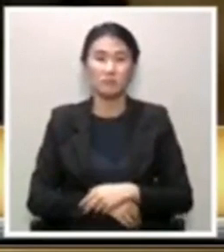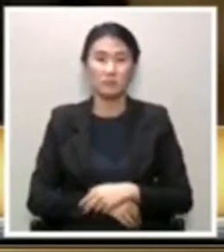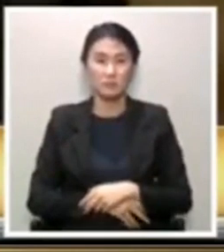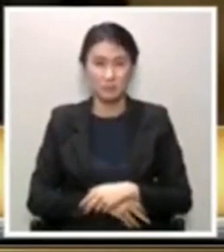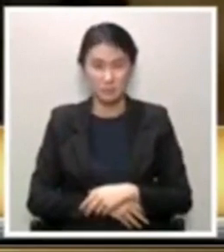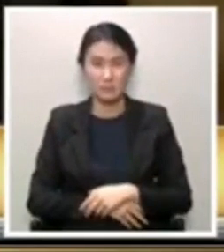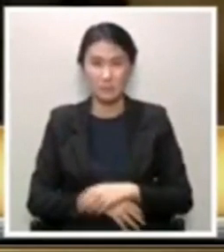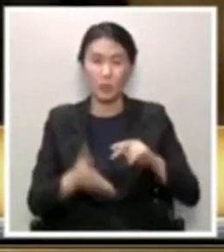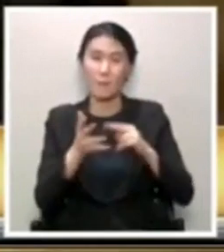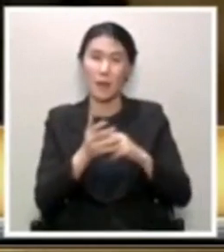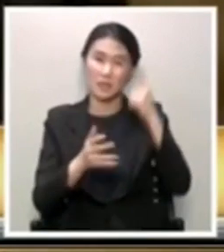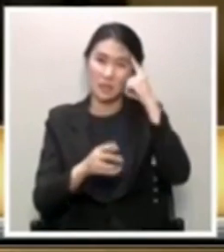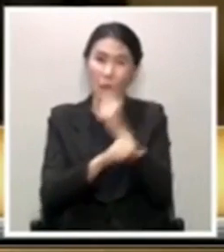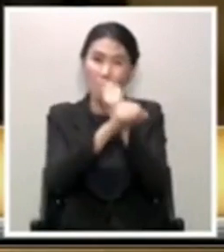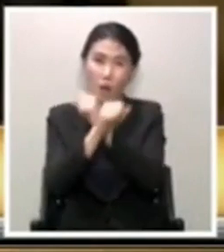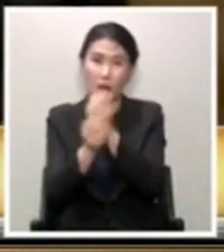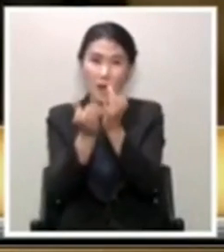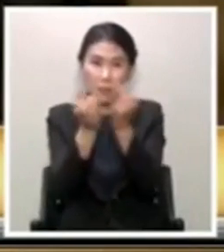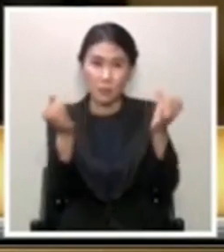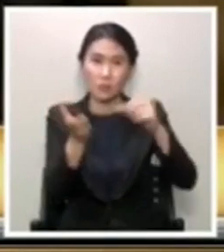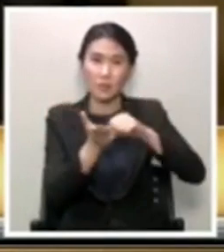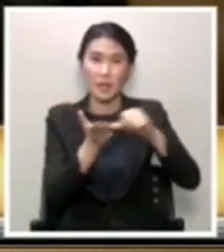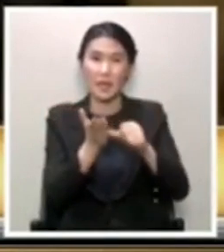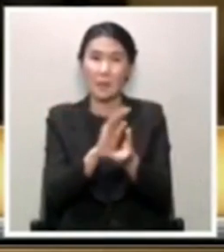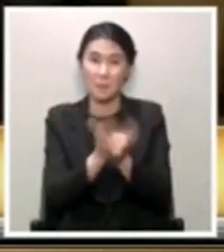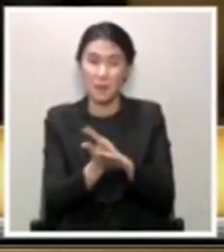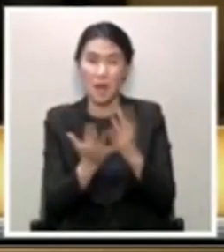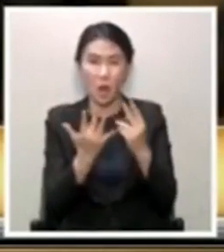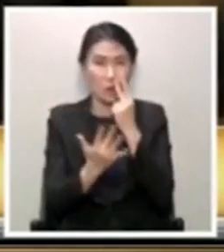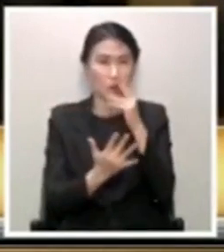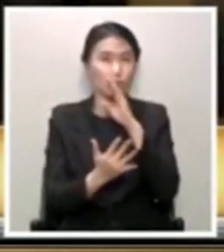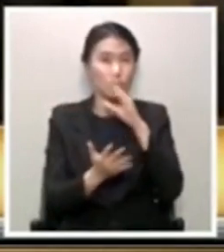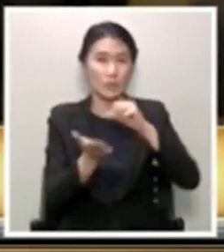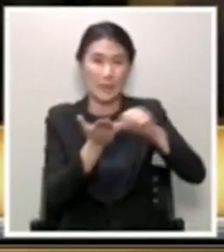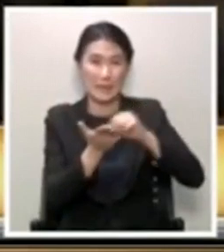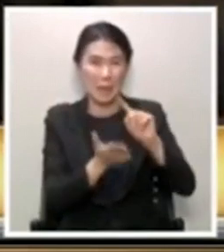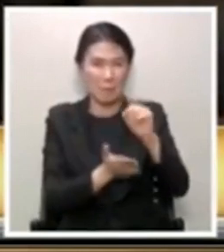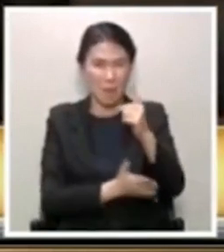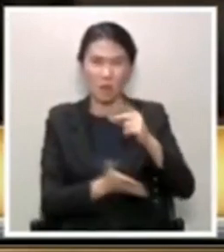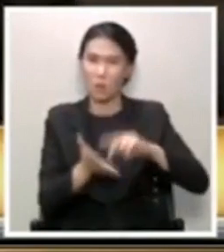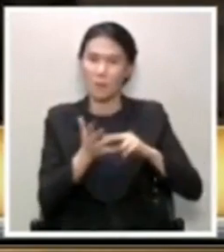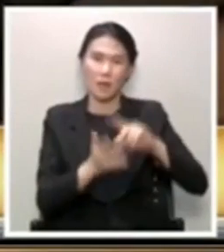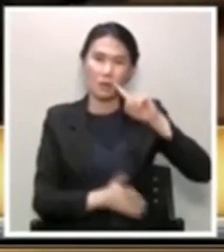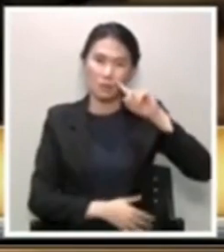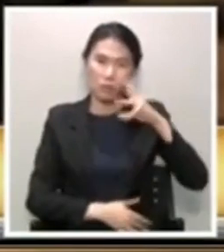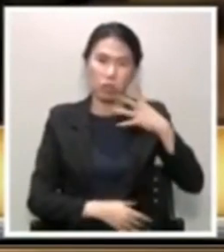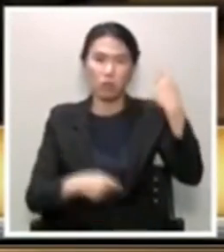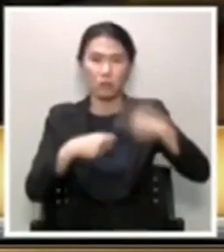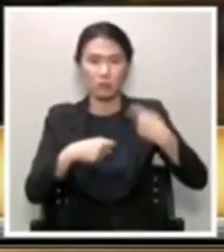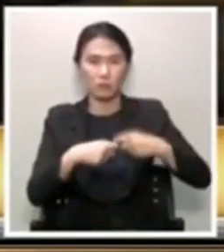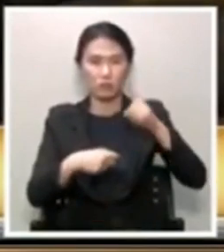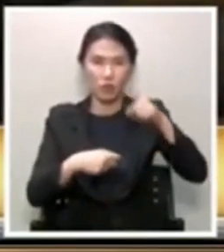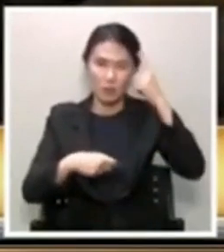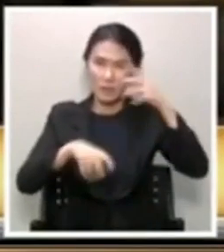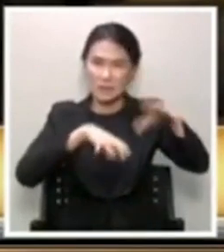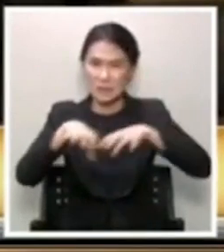ารัฐประหารมาแล้วเขียนรัฐธรรมนูญให้แก้ยากพอระบบปกติอยากจะกลับไปแก้ไม่ได้เสียทีสุดท้ายต้องให้คณะรัฐประหารมาจัดการ